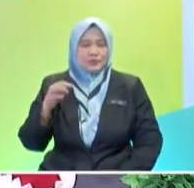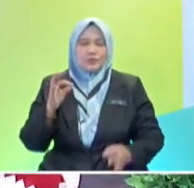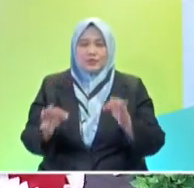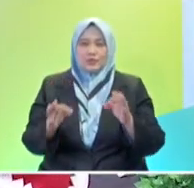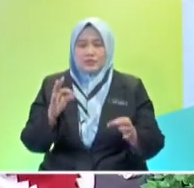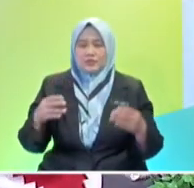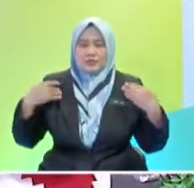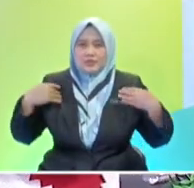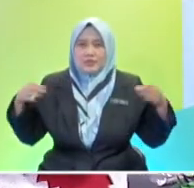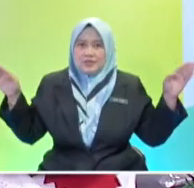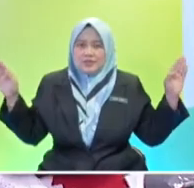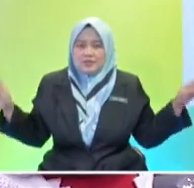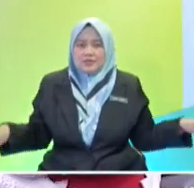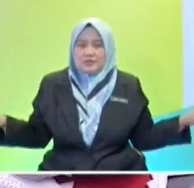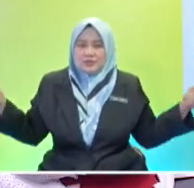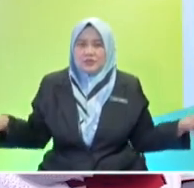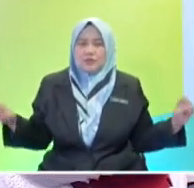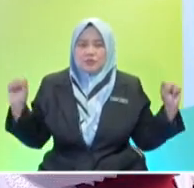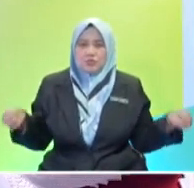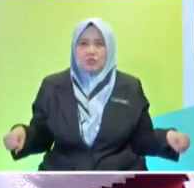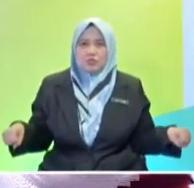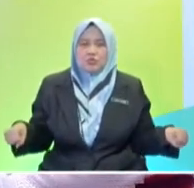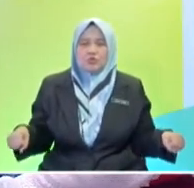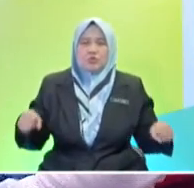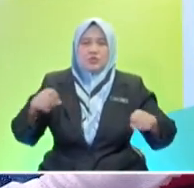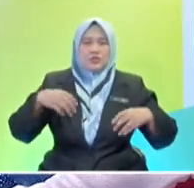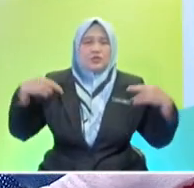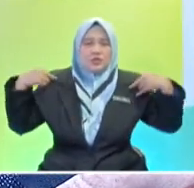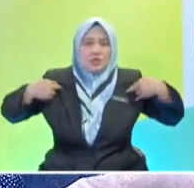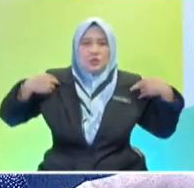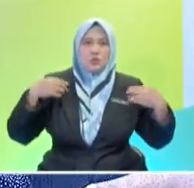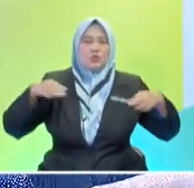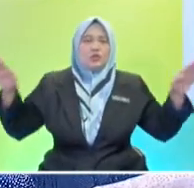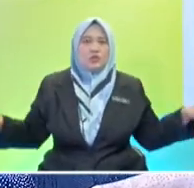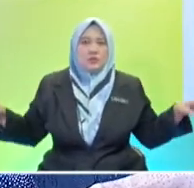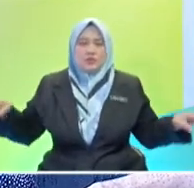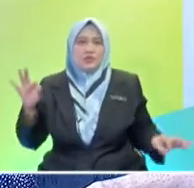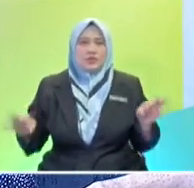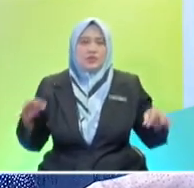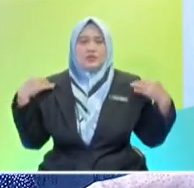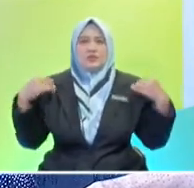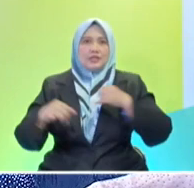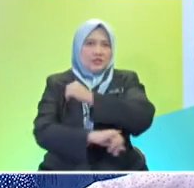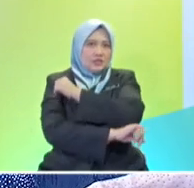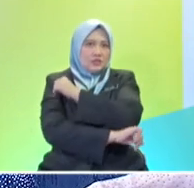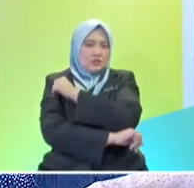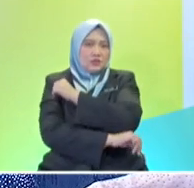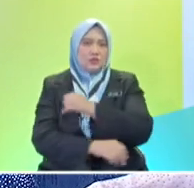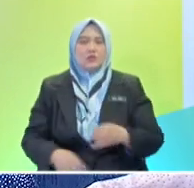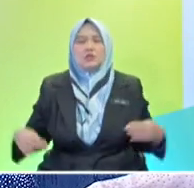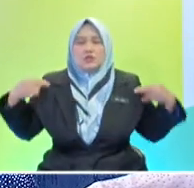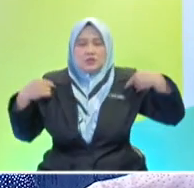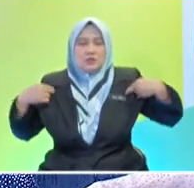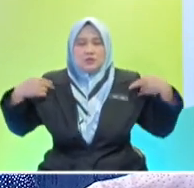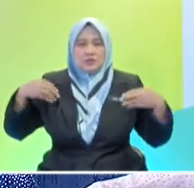Kalau ada sayap, pasti membolehkan haiwan tu untuk terbang. Kalau ada ekor pula, untuk haiwan di dalam